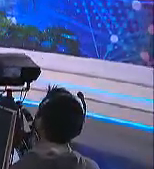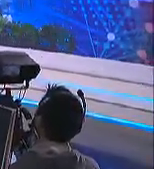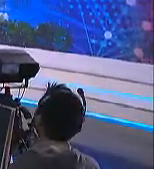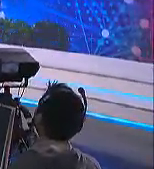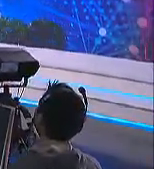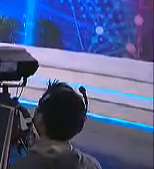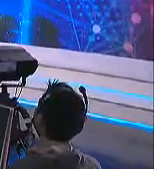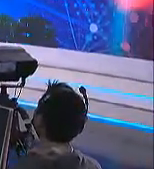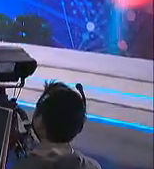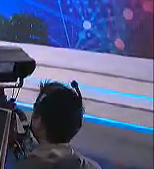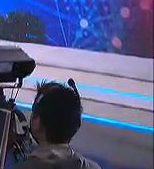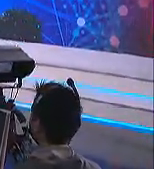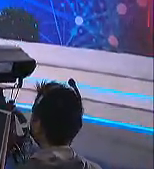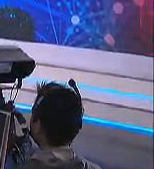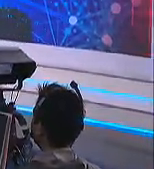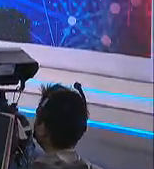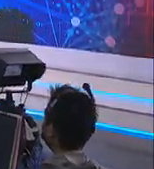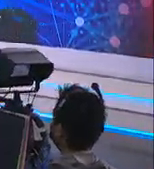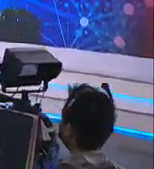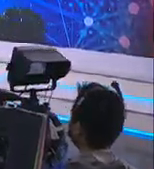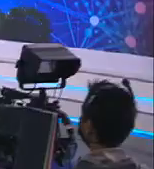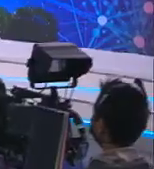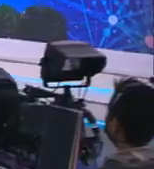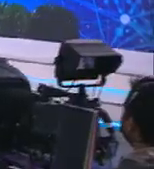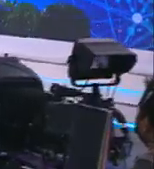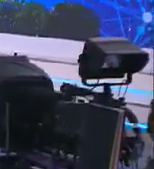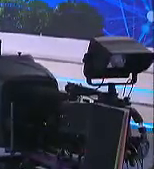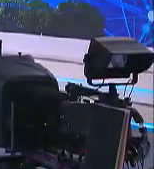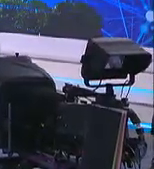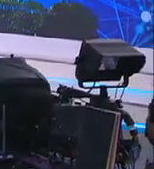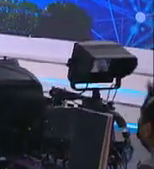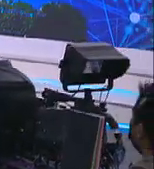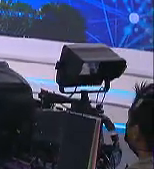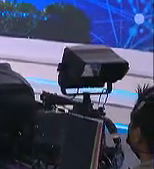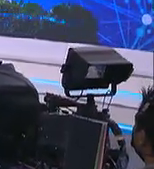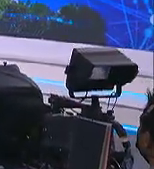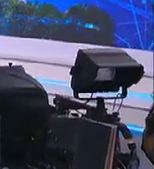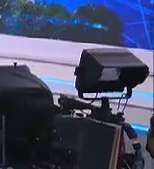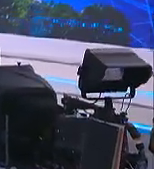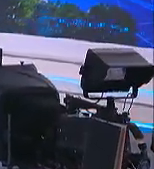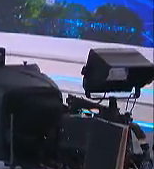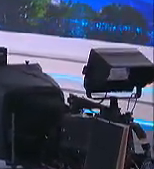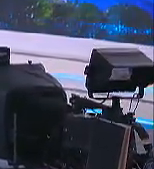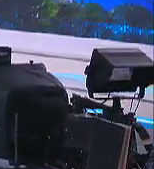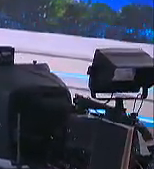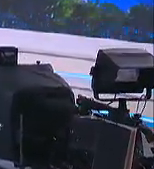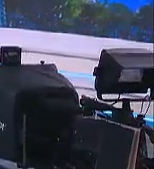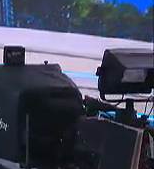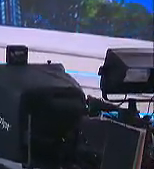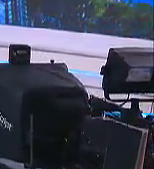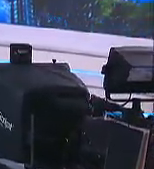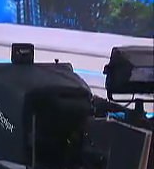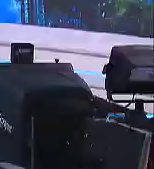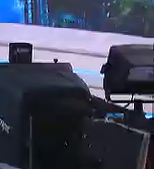Assalamualaikum dan salam sejahtera. Berita Perdana edisi Ahad 20 Jun. Saya Syahrul Sarapudin. Dan saya Magrul Gambang. Saksikan paparan